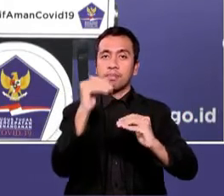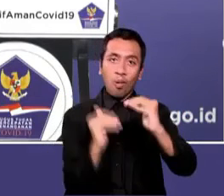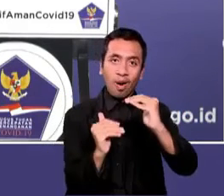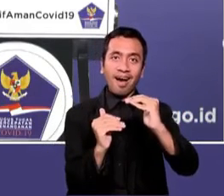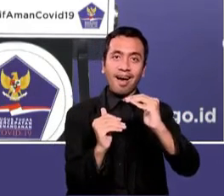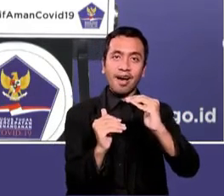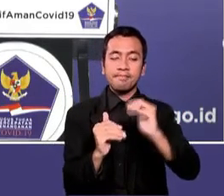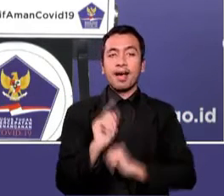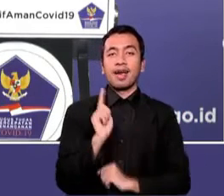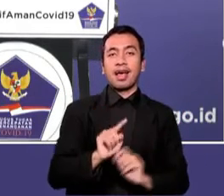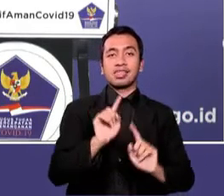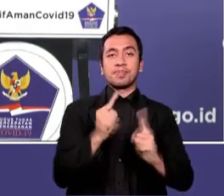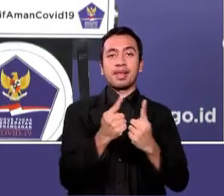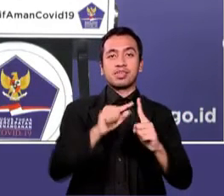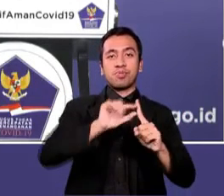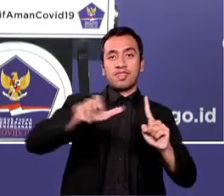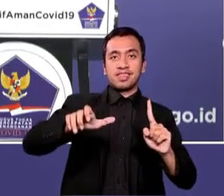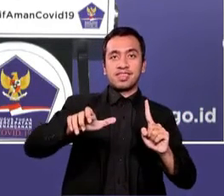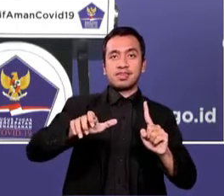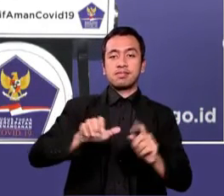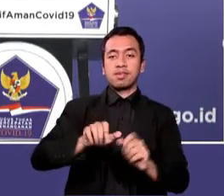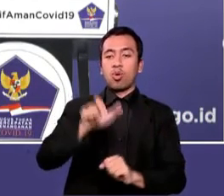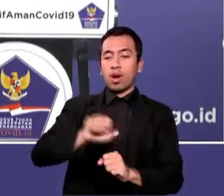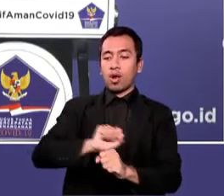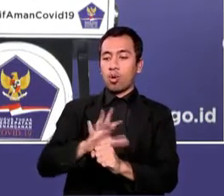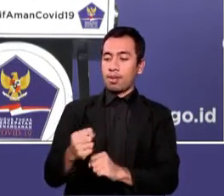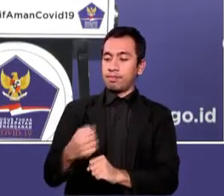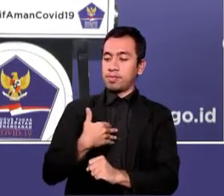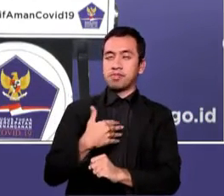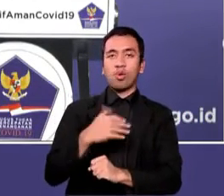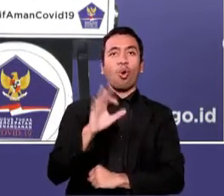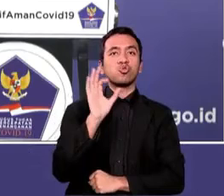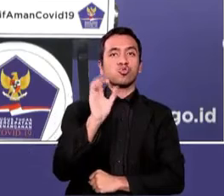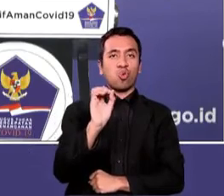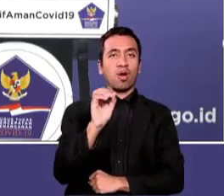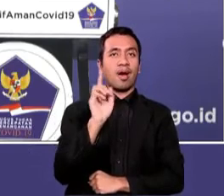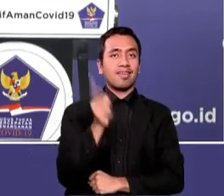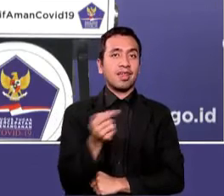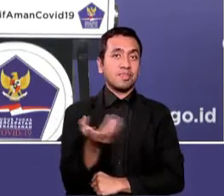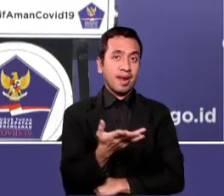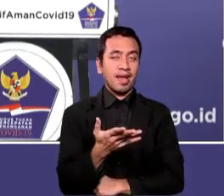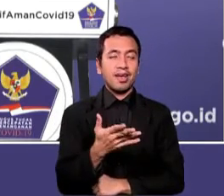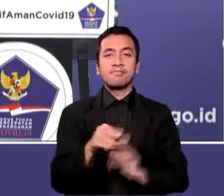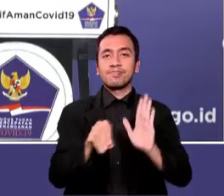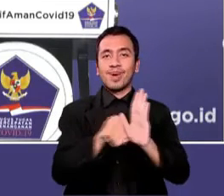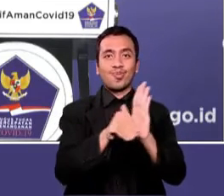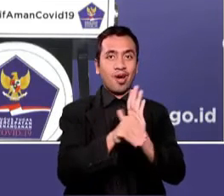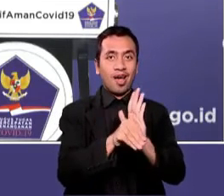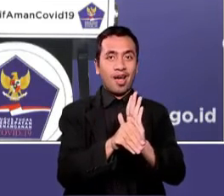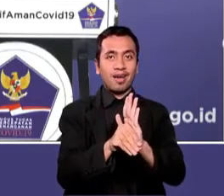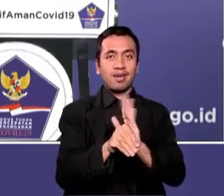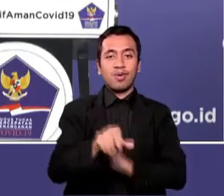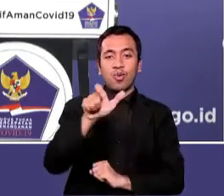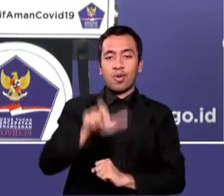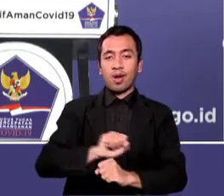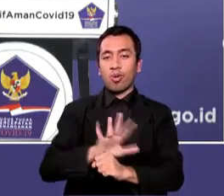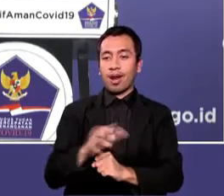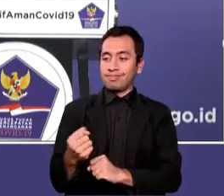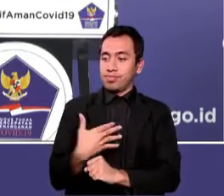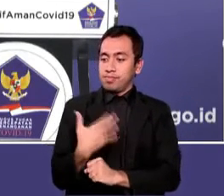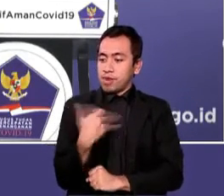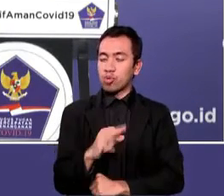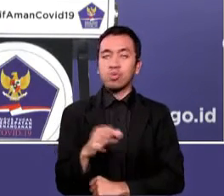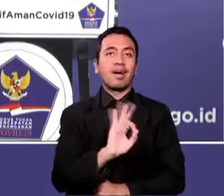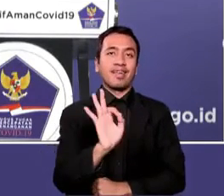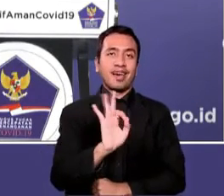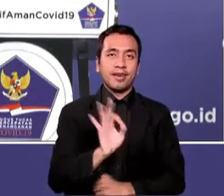yang hari ini tidak ada laporan kasus positif sama sekali sebagai contoh Papua ini tidak ada laporan kasus positif